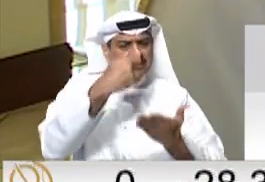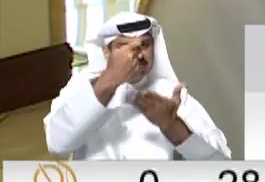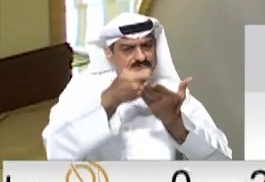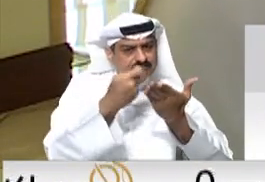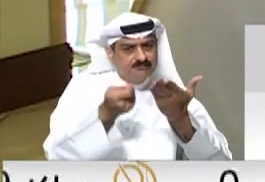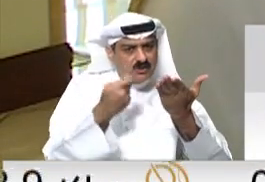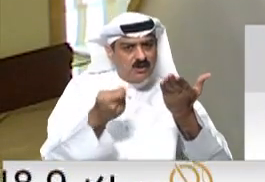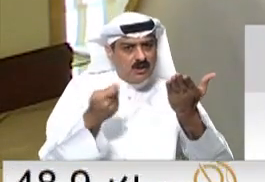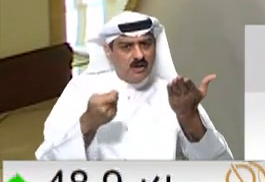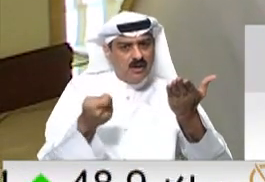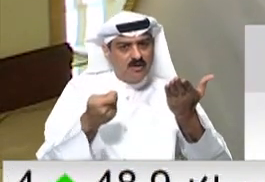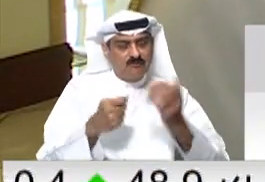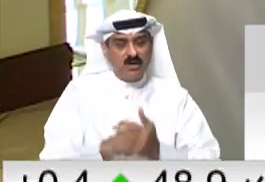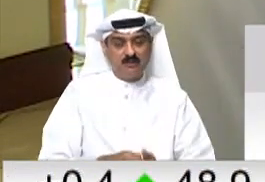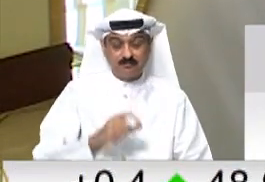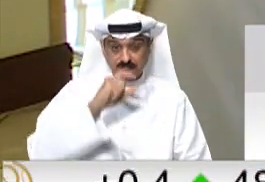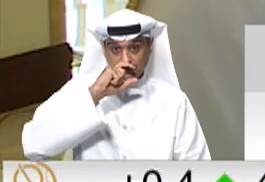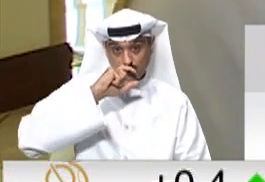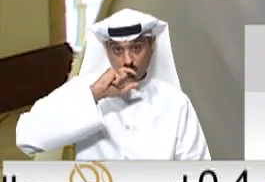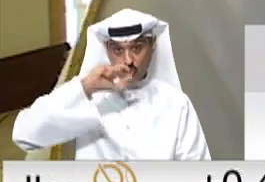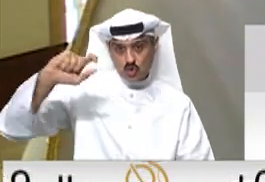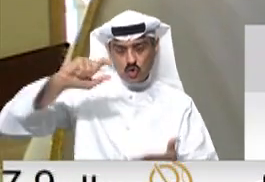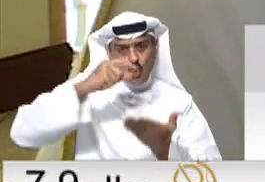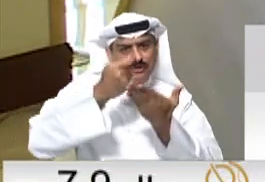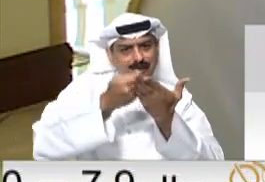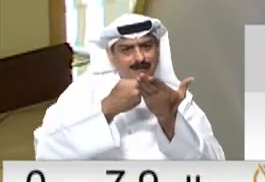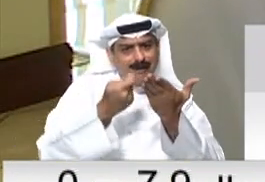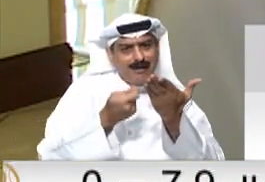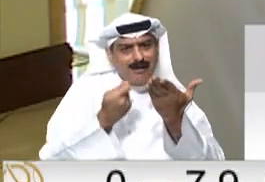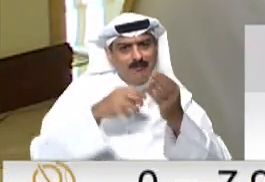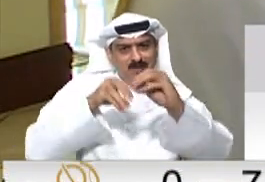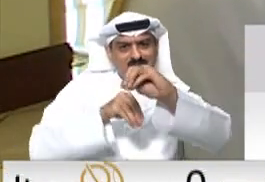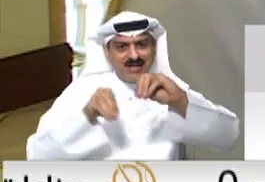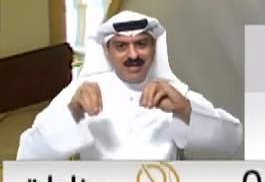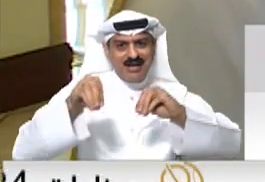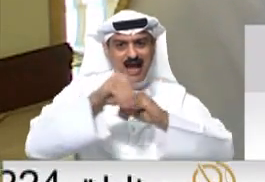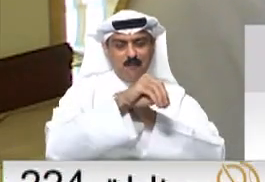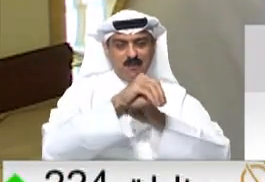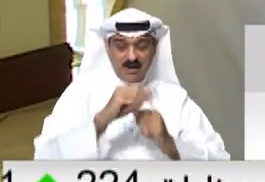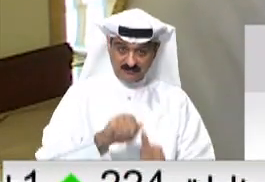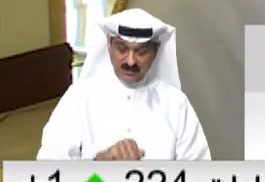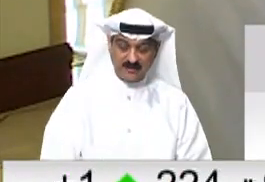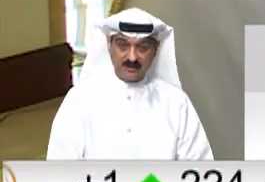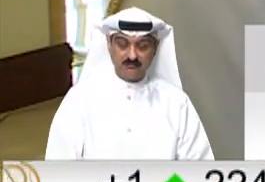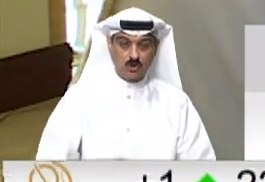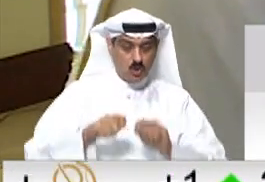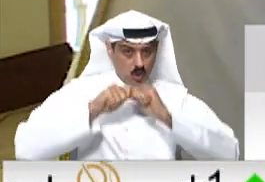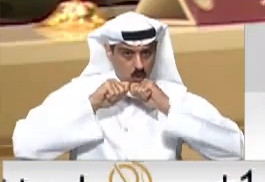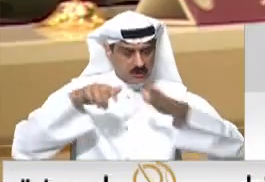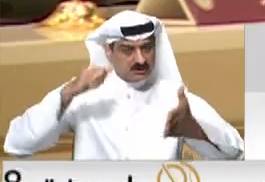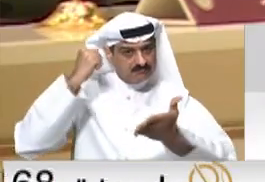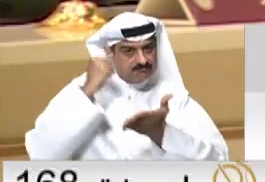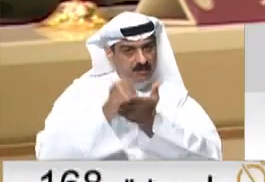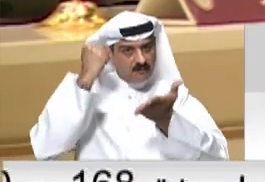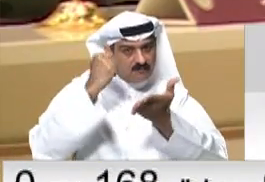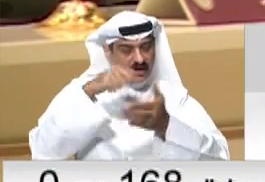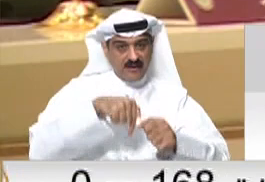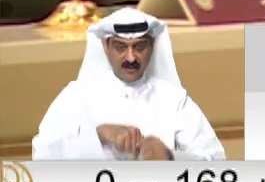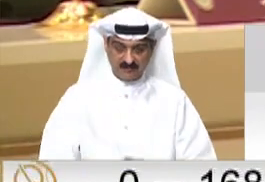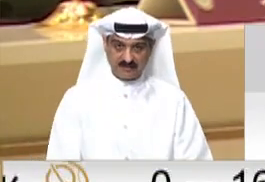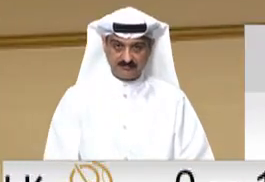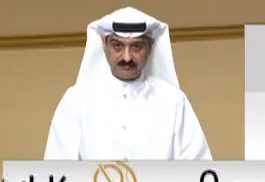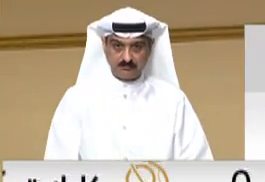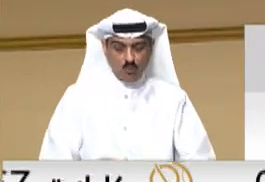إلى كتاب، عفوا من صوتي إلى كتابي، بالإضافة إلى موضوع النشر والتوثيق. ومن خلال